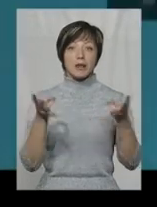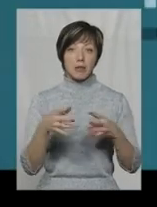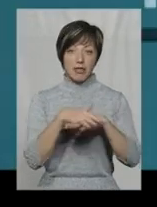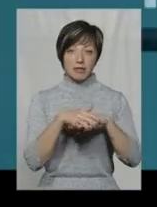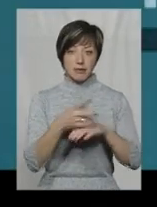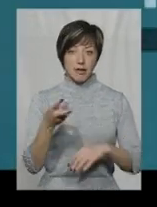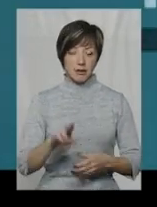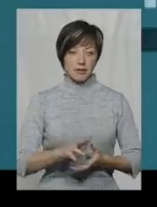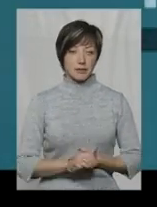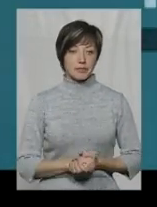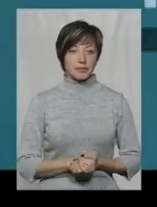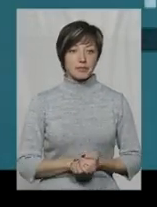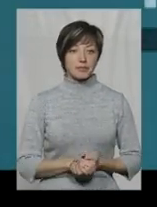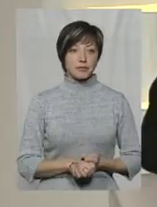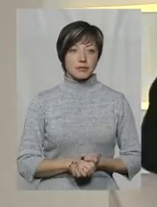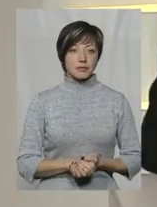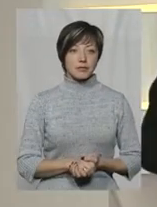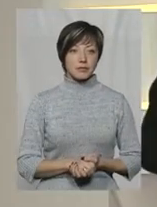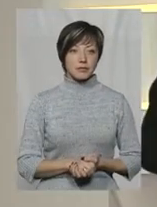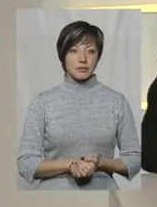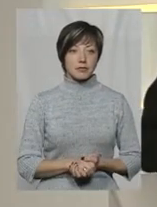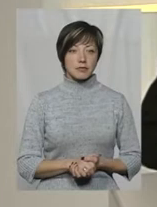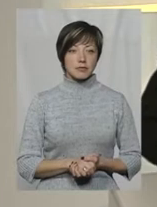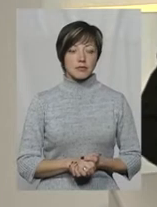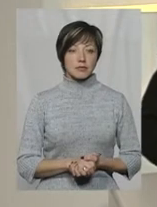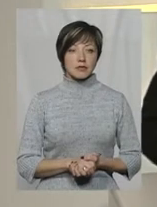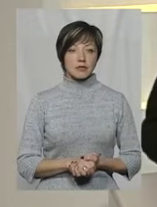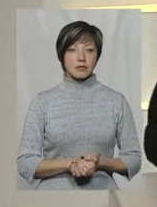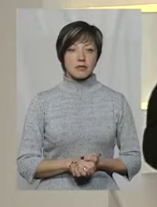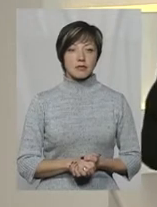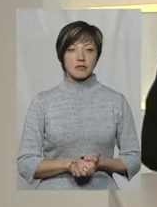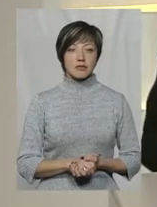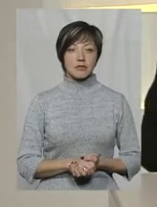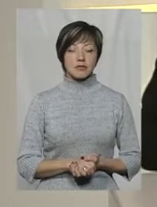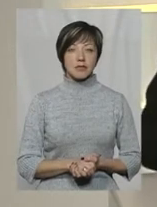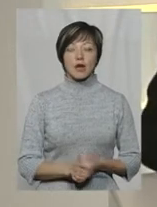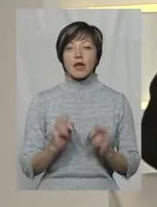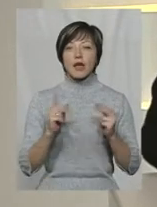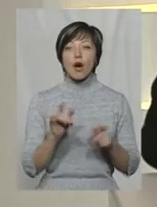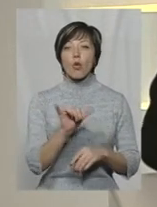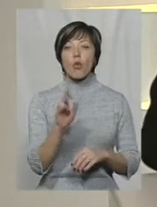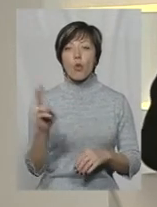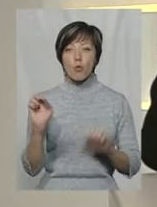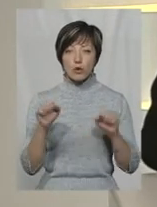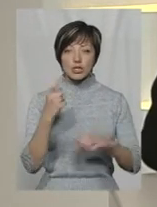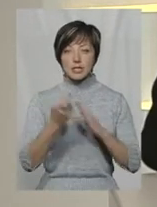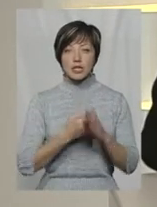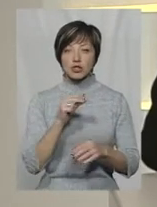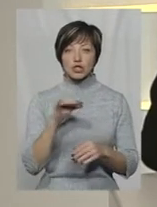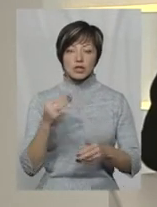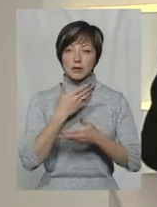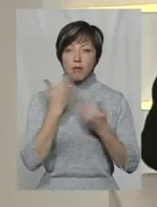спроса населення. Отже, як і в кого можна дізнатися, чи